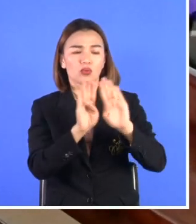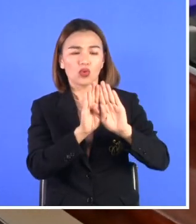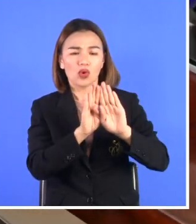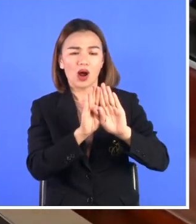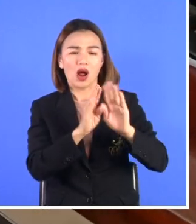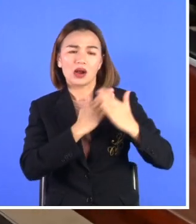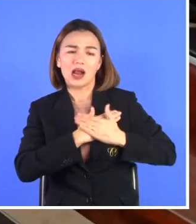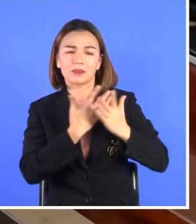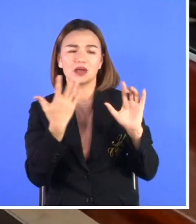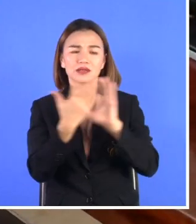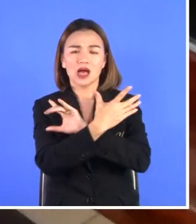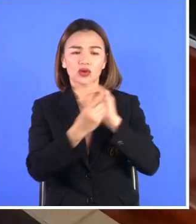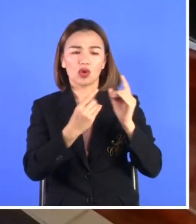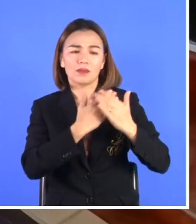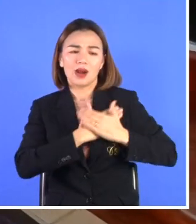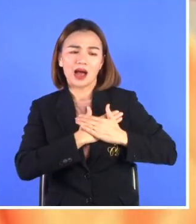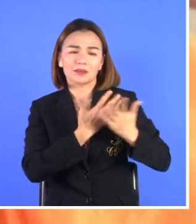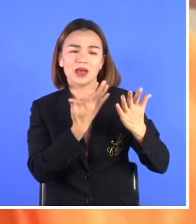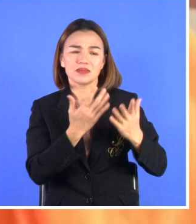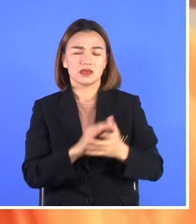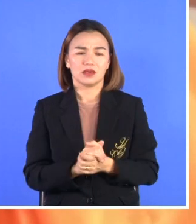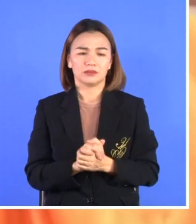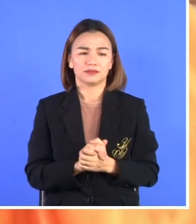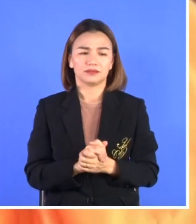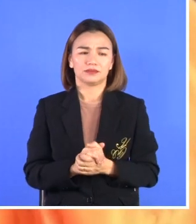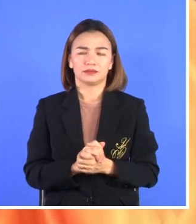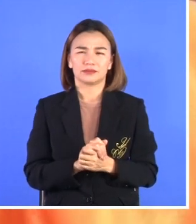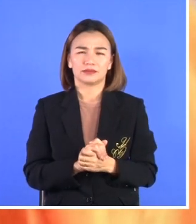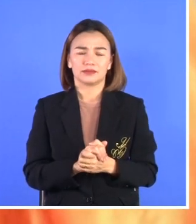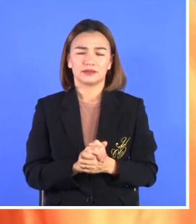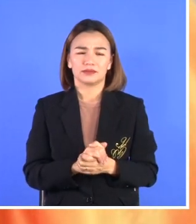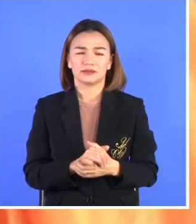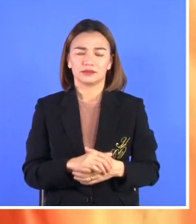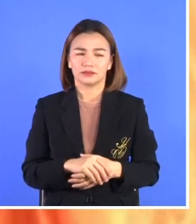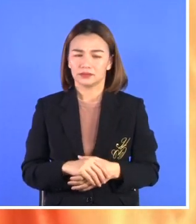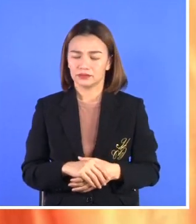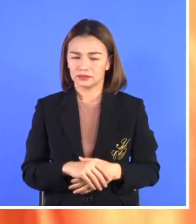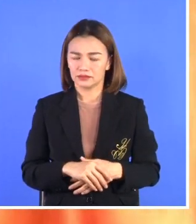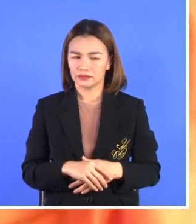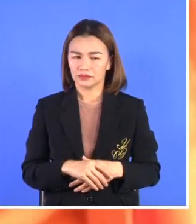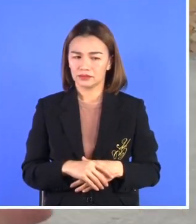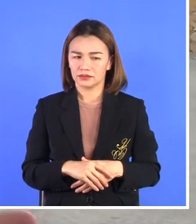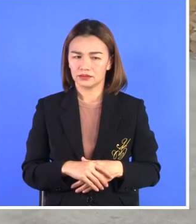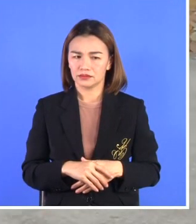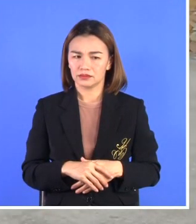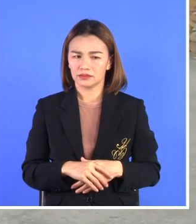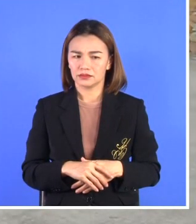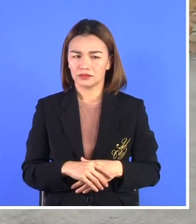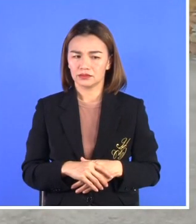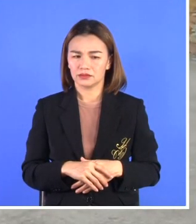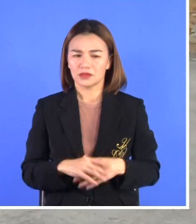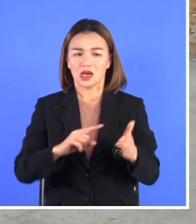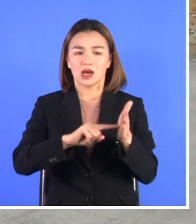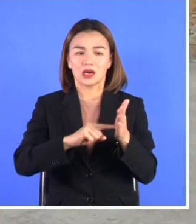สังคมอะไรก็รับเราไม่ได้เลย เมนจะกลับบ้านไหมจะกลับบ้านเมนจะไปเมื่อวันมีมองจะไป เหตุการณ์ก็เริ่ม